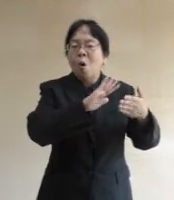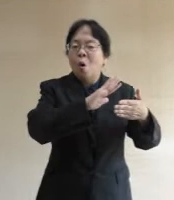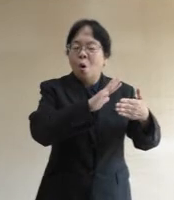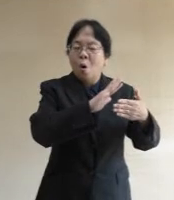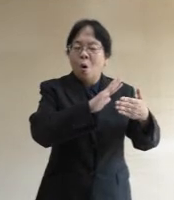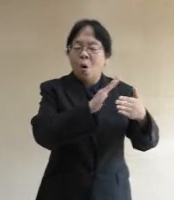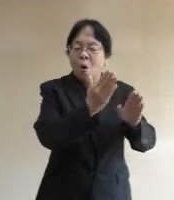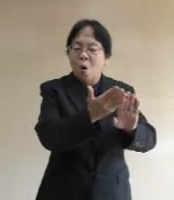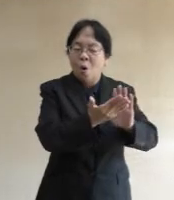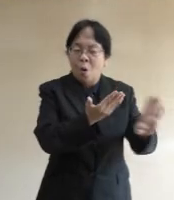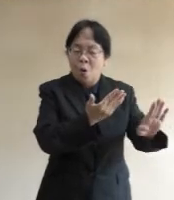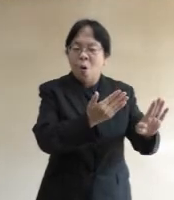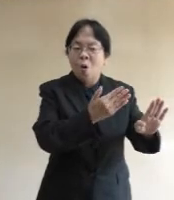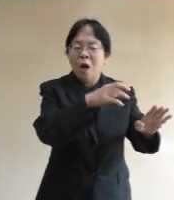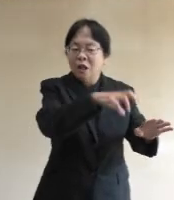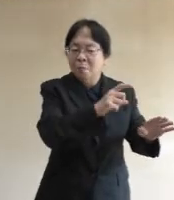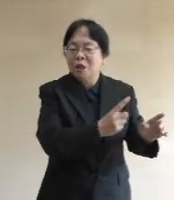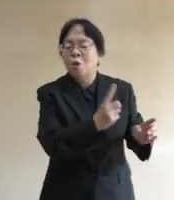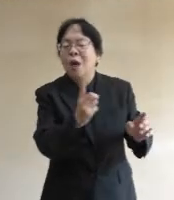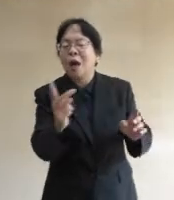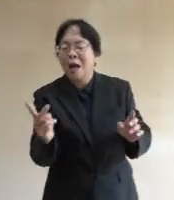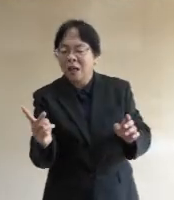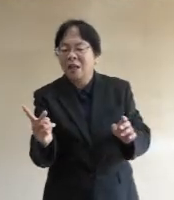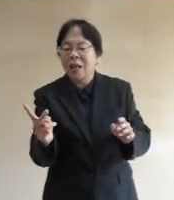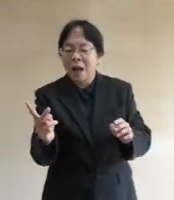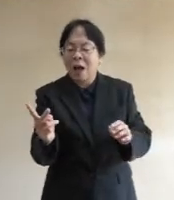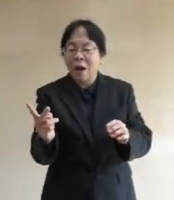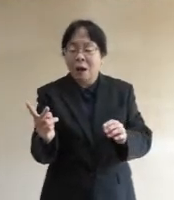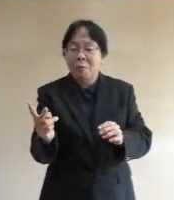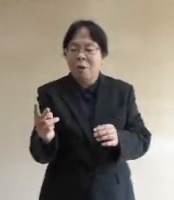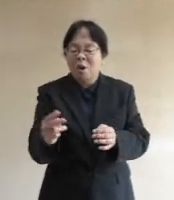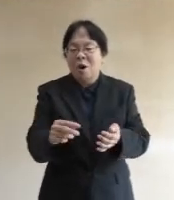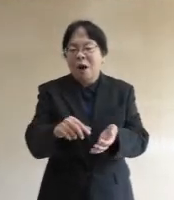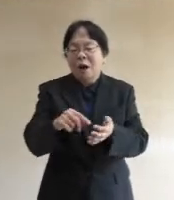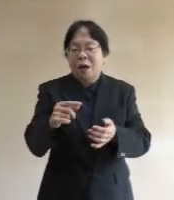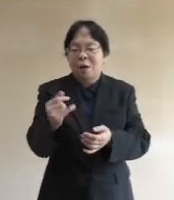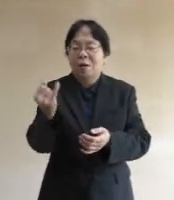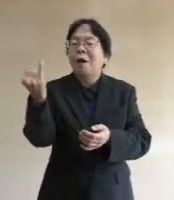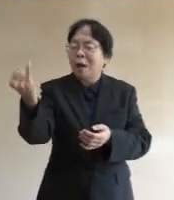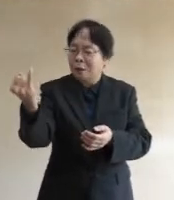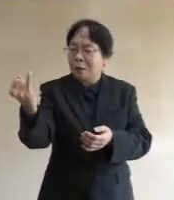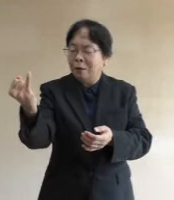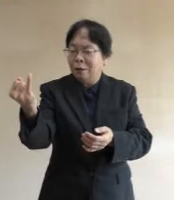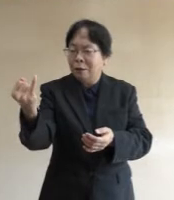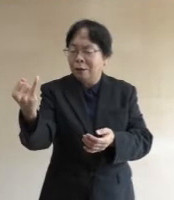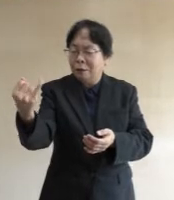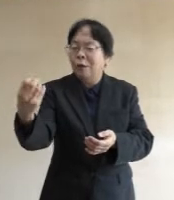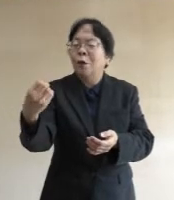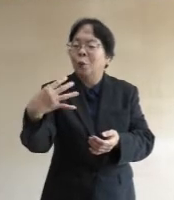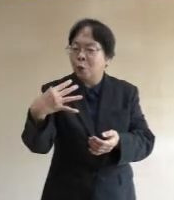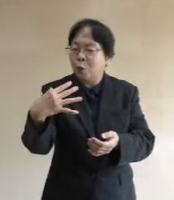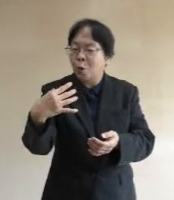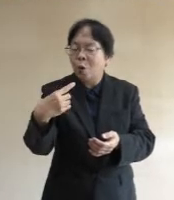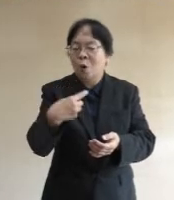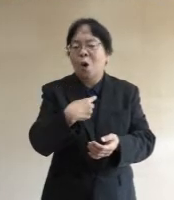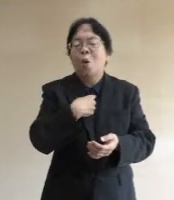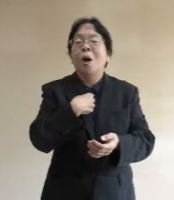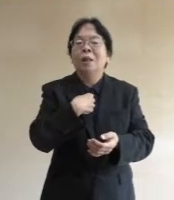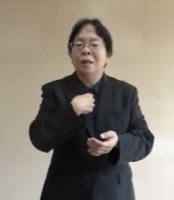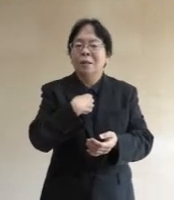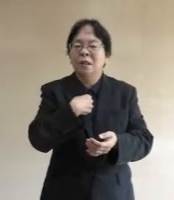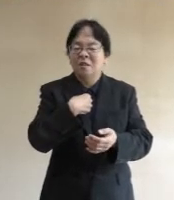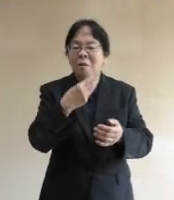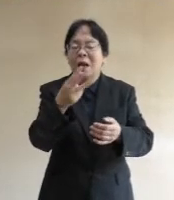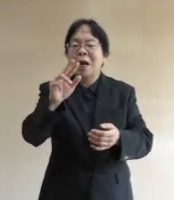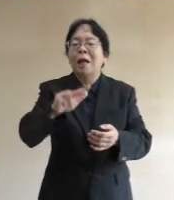もよそからずっと続いてで、今地域の中で私よりも家内の方がいろいろやってはいるんだけど、どうしてもやっぱ家内から聞くと、や